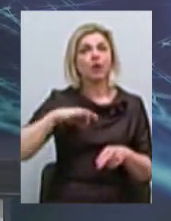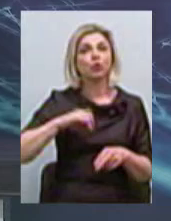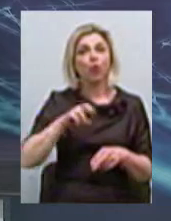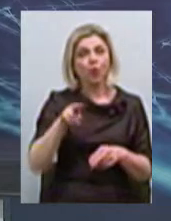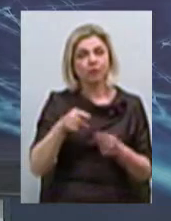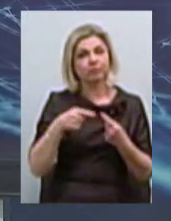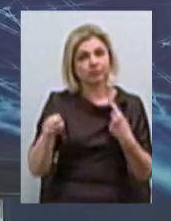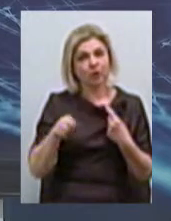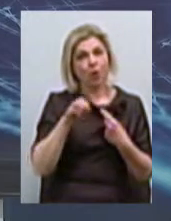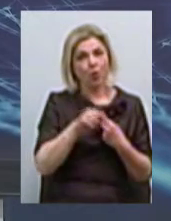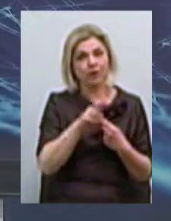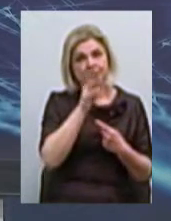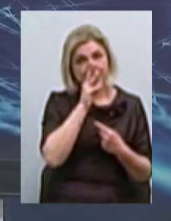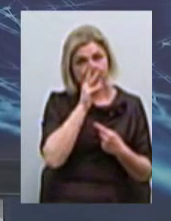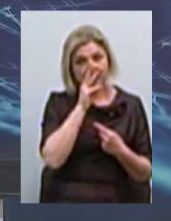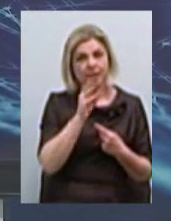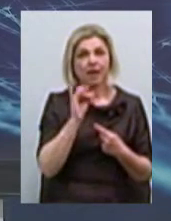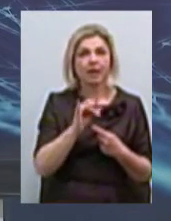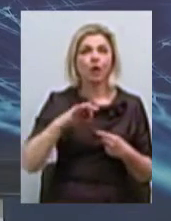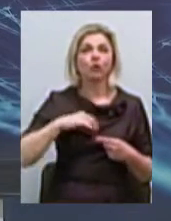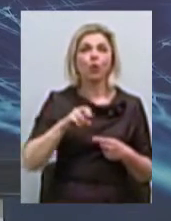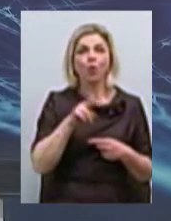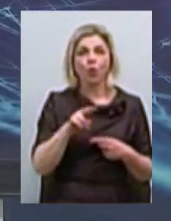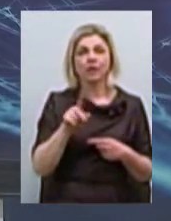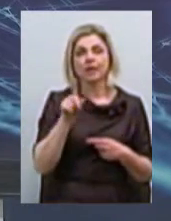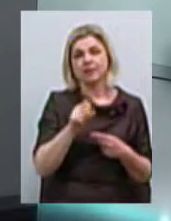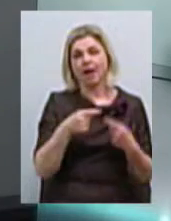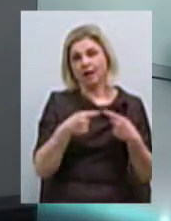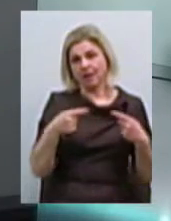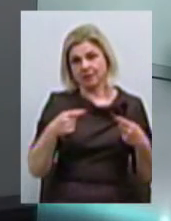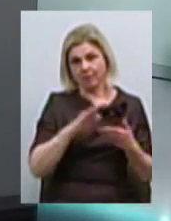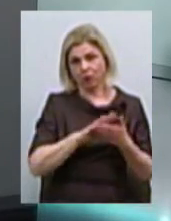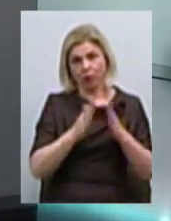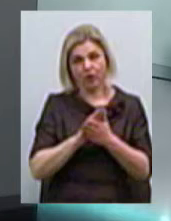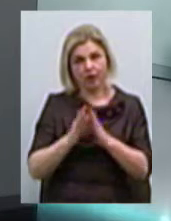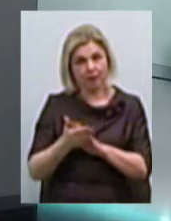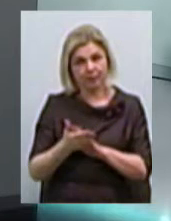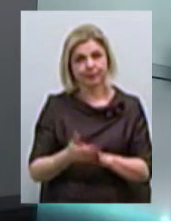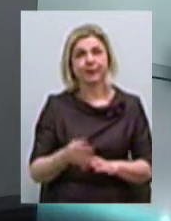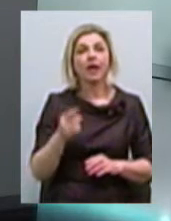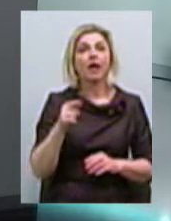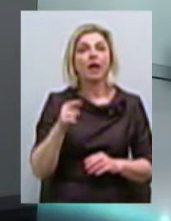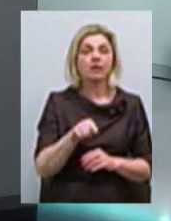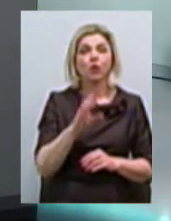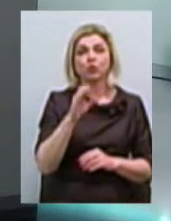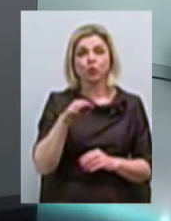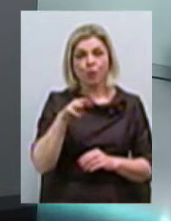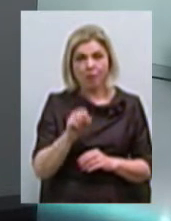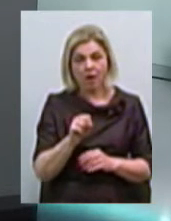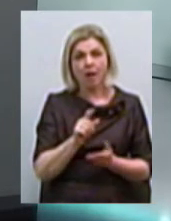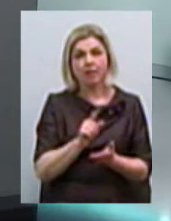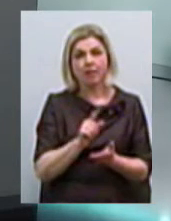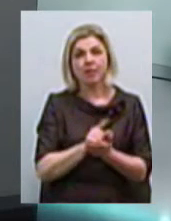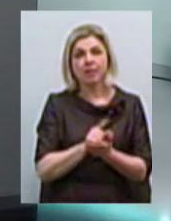заробітної плати та доходів, які отримані за цивільно-правовими договорами. Тобто сума податкового